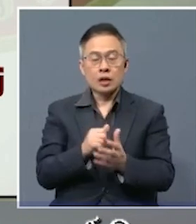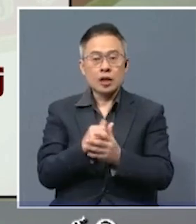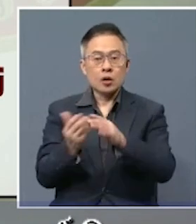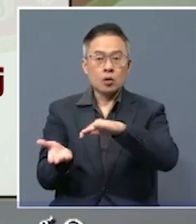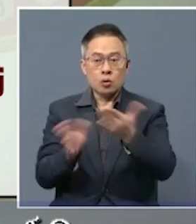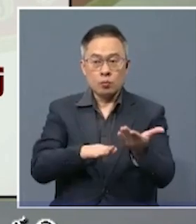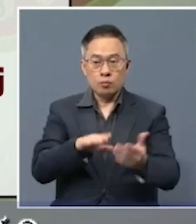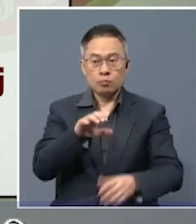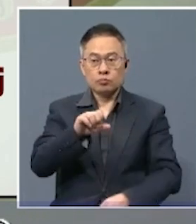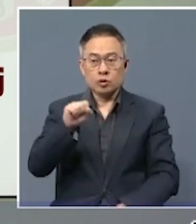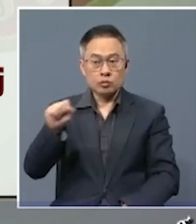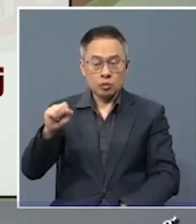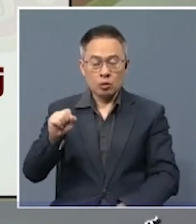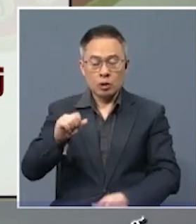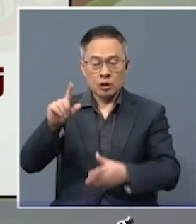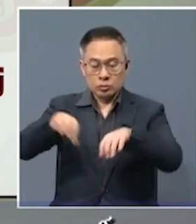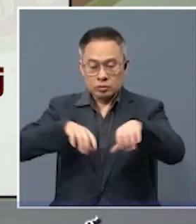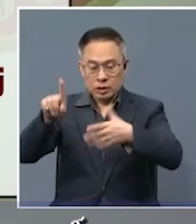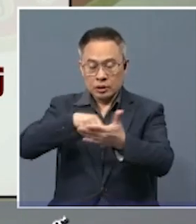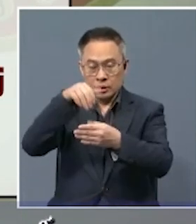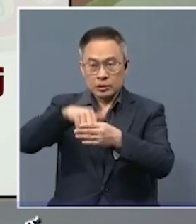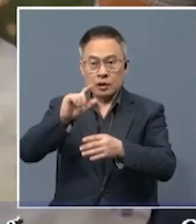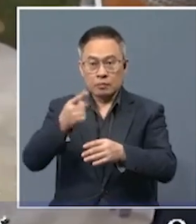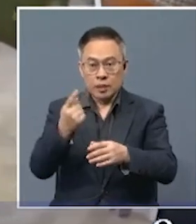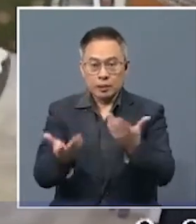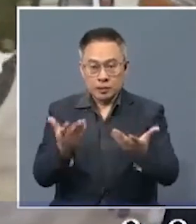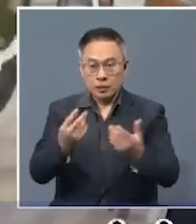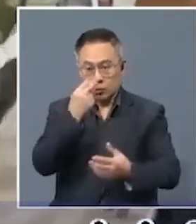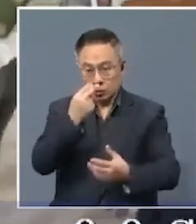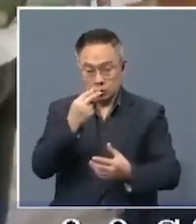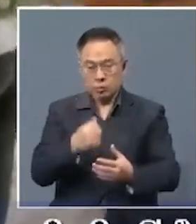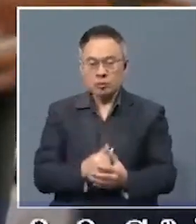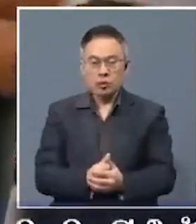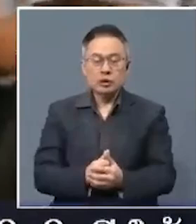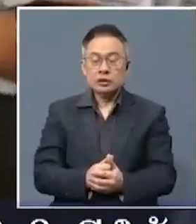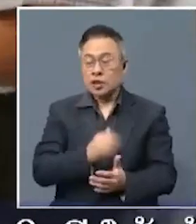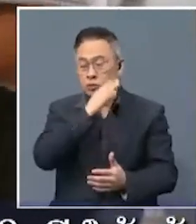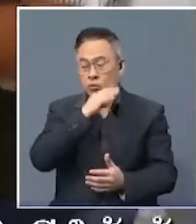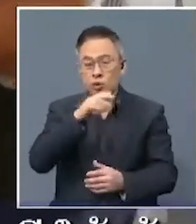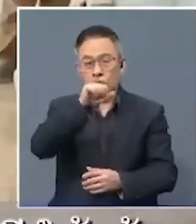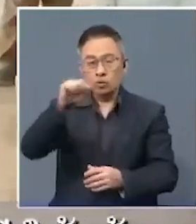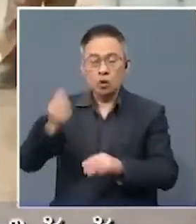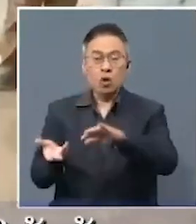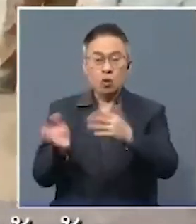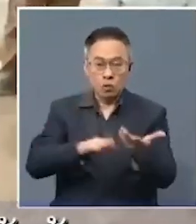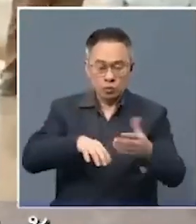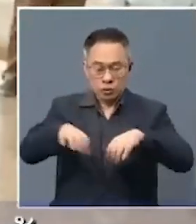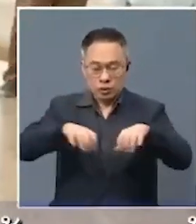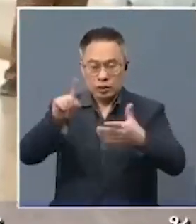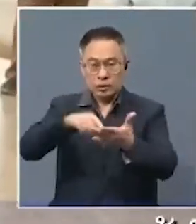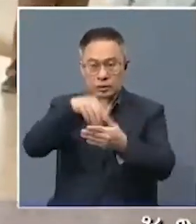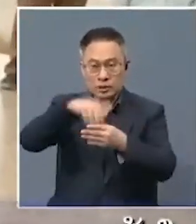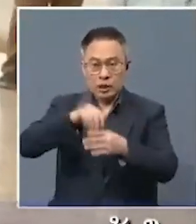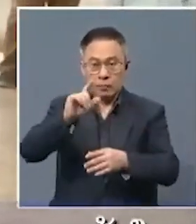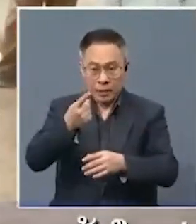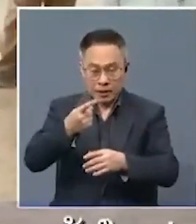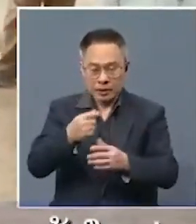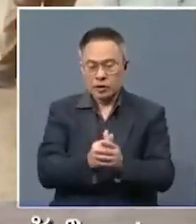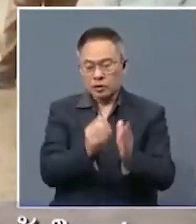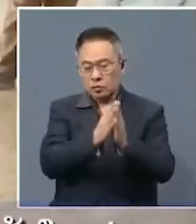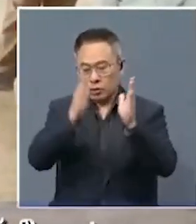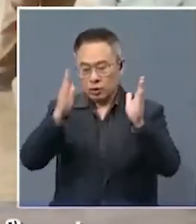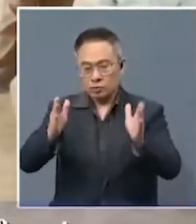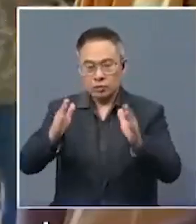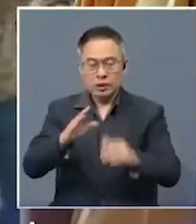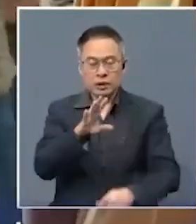เลือกตั้งใหม่ภายใน 5วันหลังยุบสภาและจะต้องจัดให้มีการเลือกตั้งใหม่ภายใน 45-60วันโดยผู้สมัครส.สจะต้อง